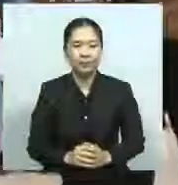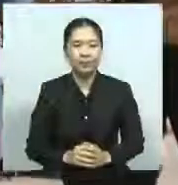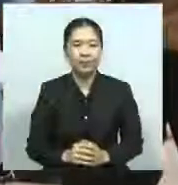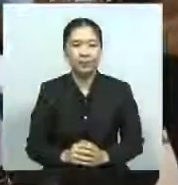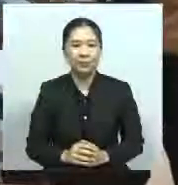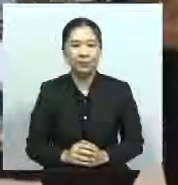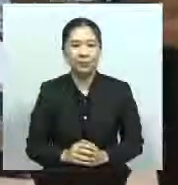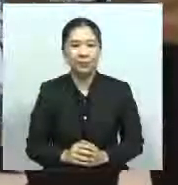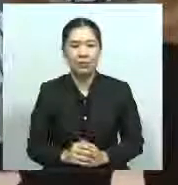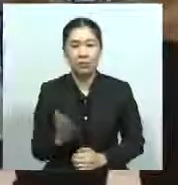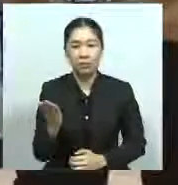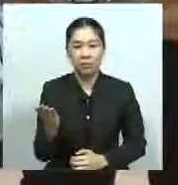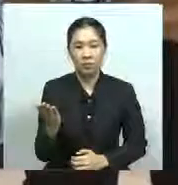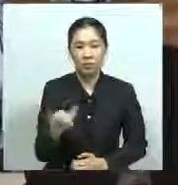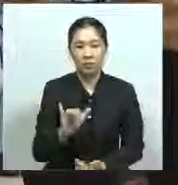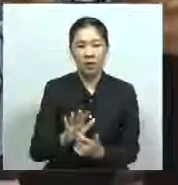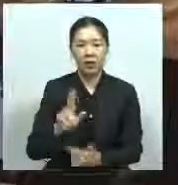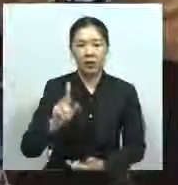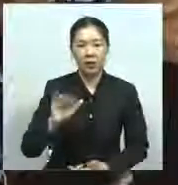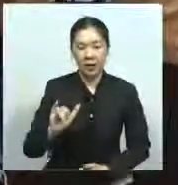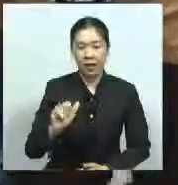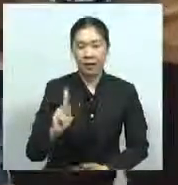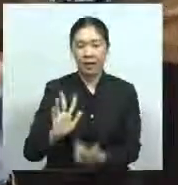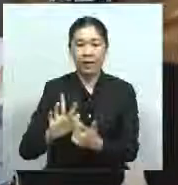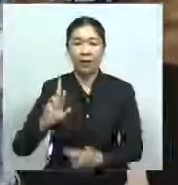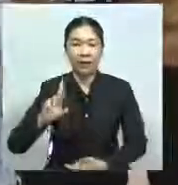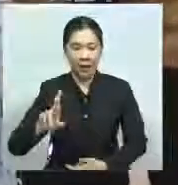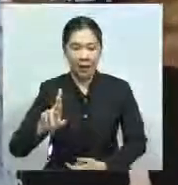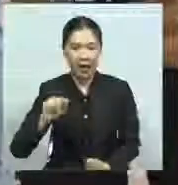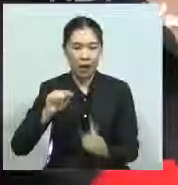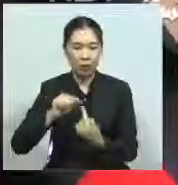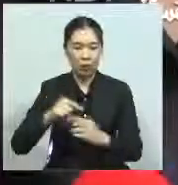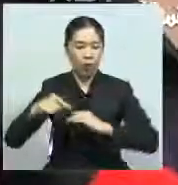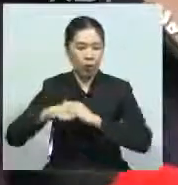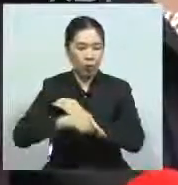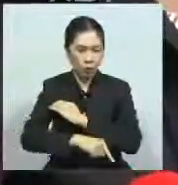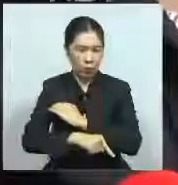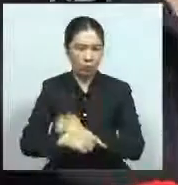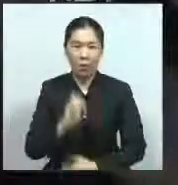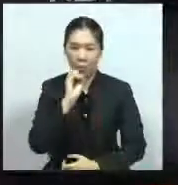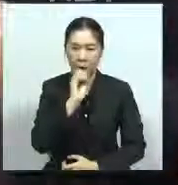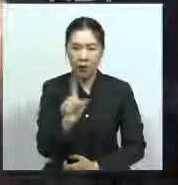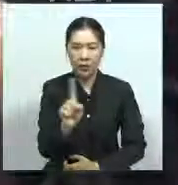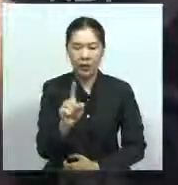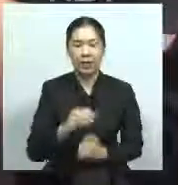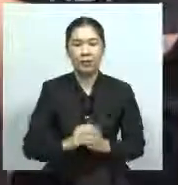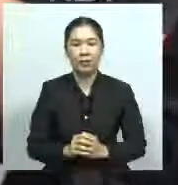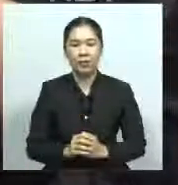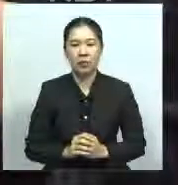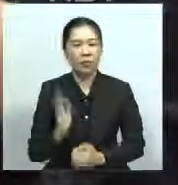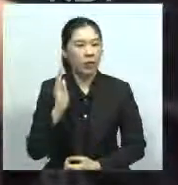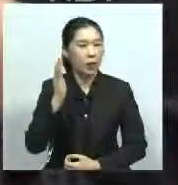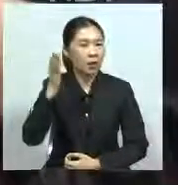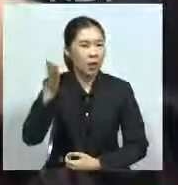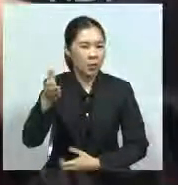ด้านนายธนงตะพาอัยการผู้เชี่ยวชาญสำนักงานคดีปราบปรามการทุจริตภาค7เปิดเผยภายหลังการพิพากษาว่าหลังจากนี้